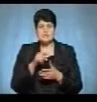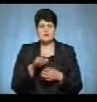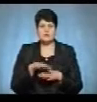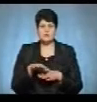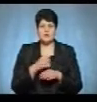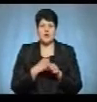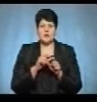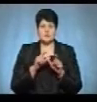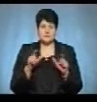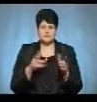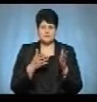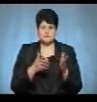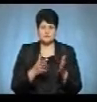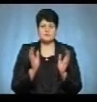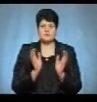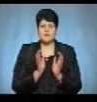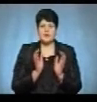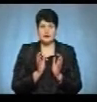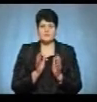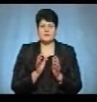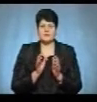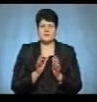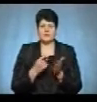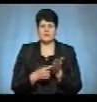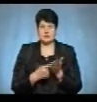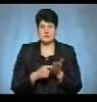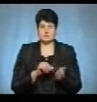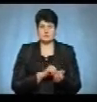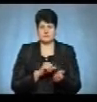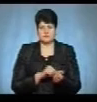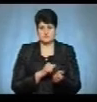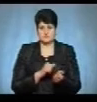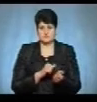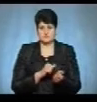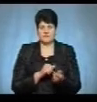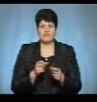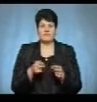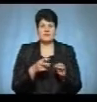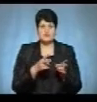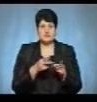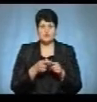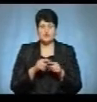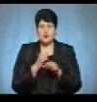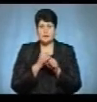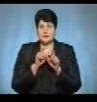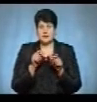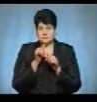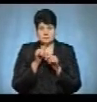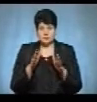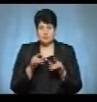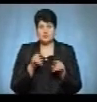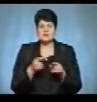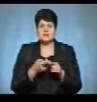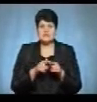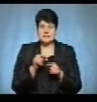території даної медичної установи зберігаються речові докази наркотичного характеру. Виселити цю аптеку не є можливим по тій причині, що